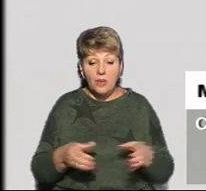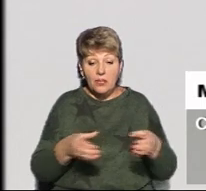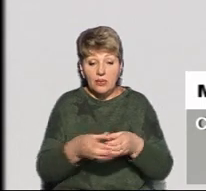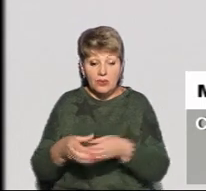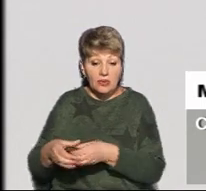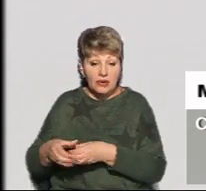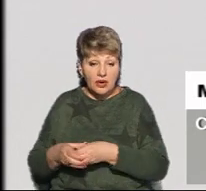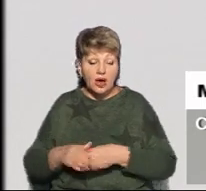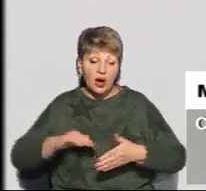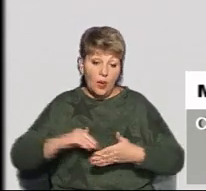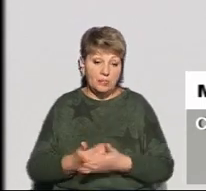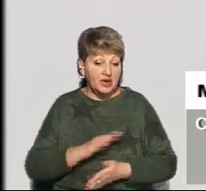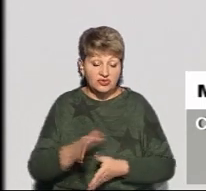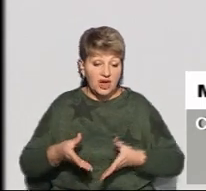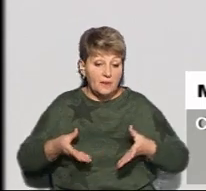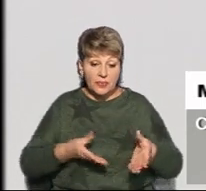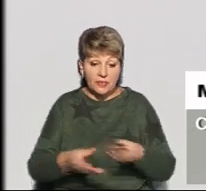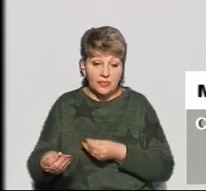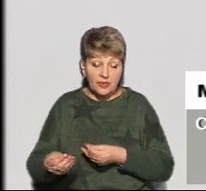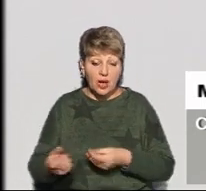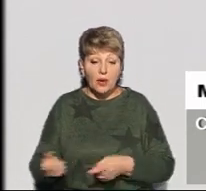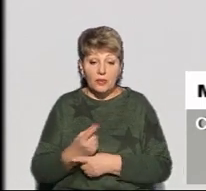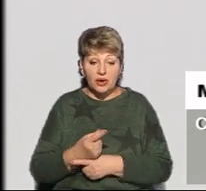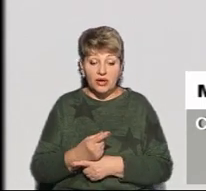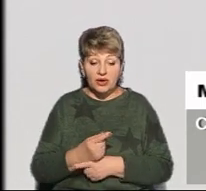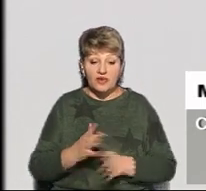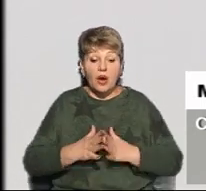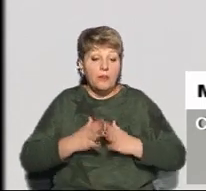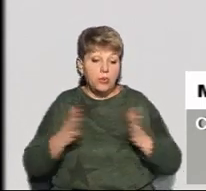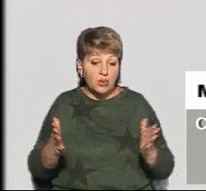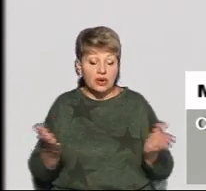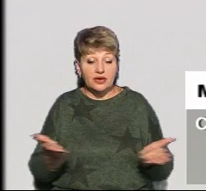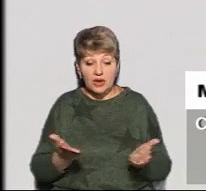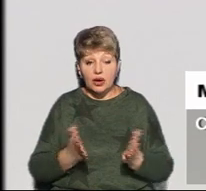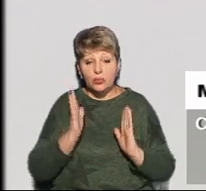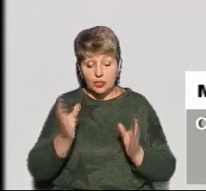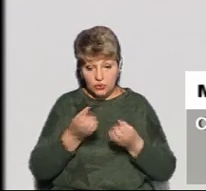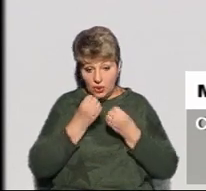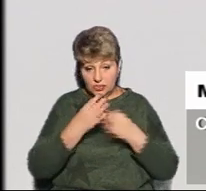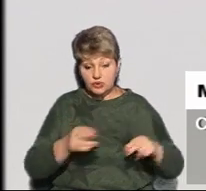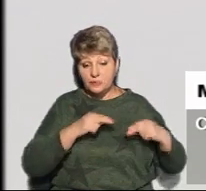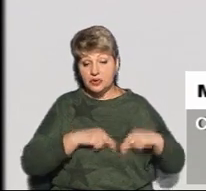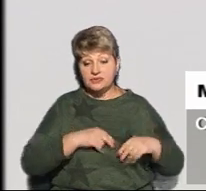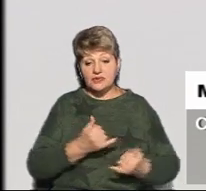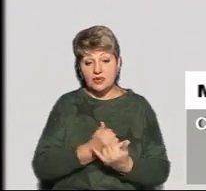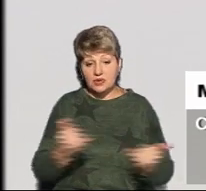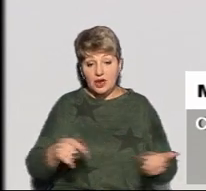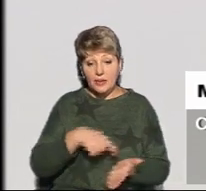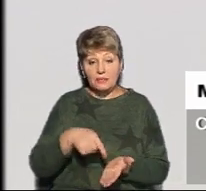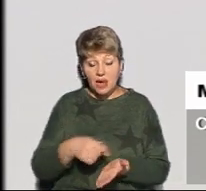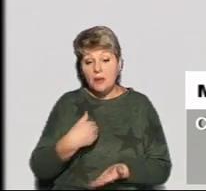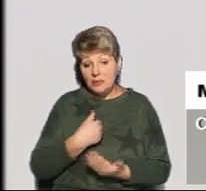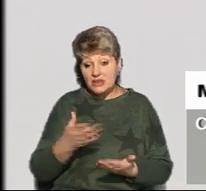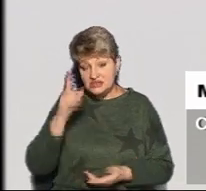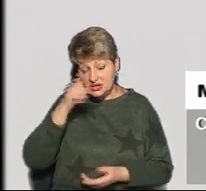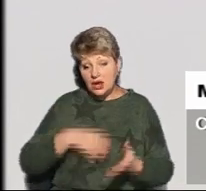сприяє появі сталої більшості, яка буде конструктивно працювати на благо міста, яке має, ну, ми